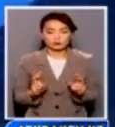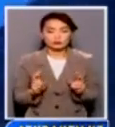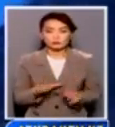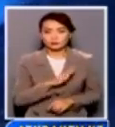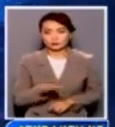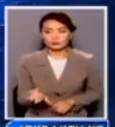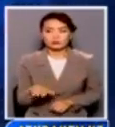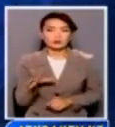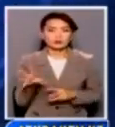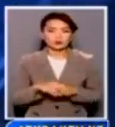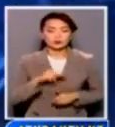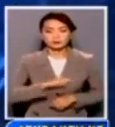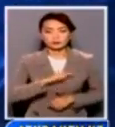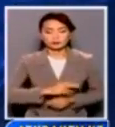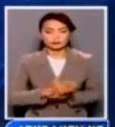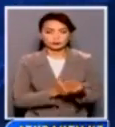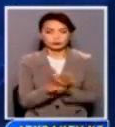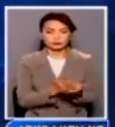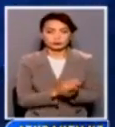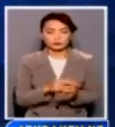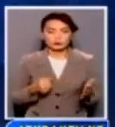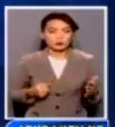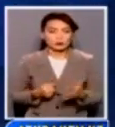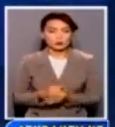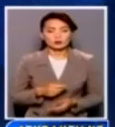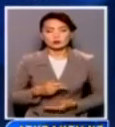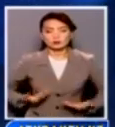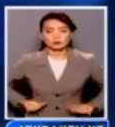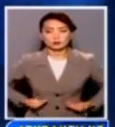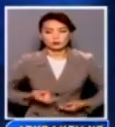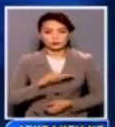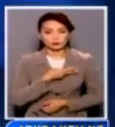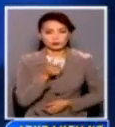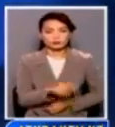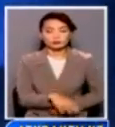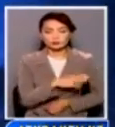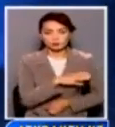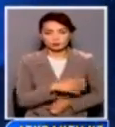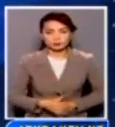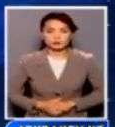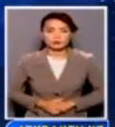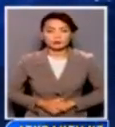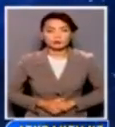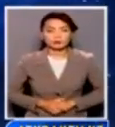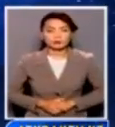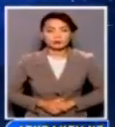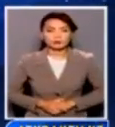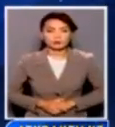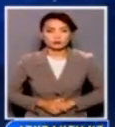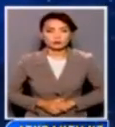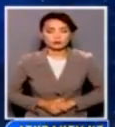қалып осында болайын, сіздер көмектесіңдер қасымды шауып жүрді деп